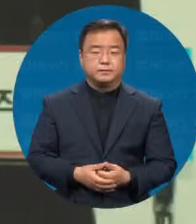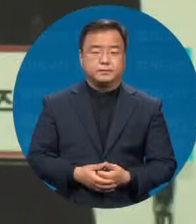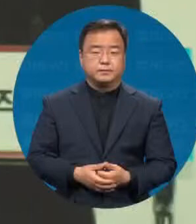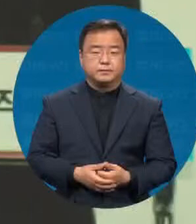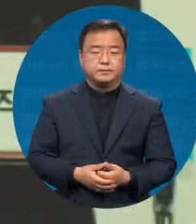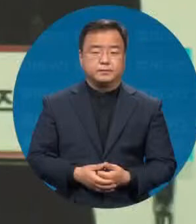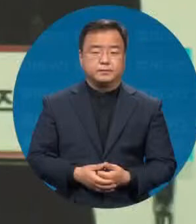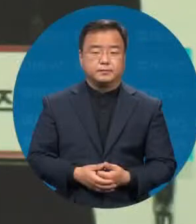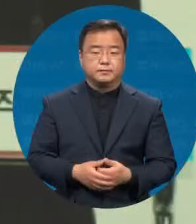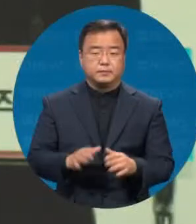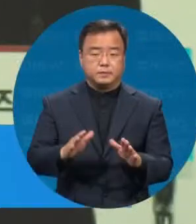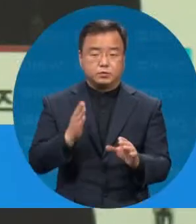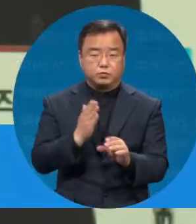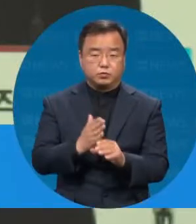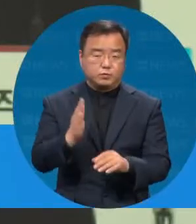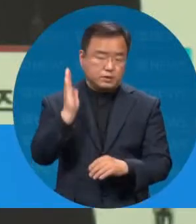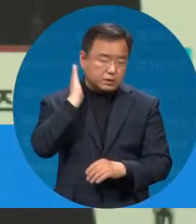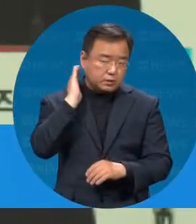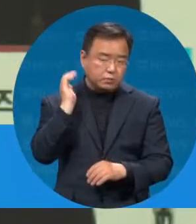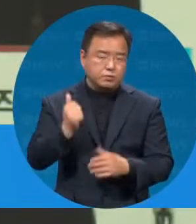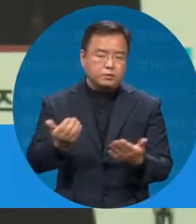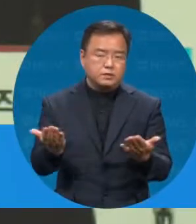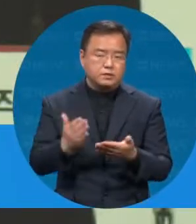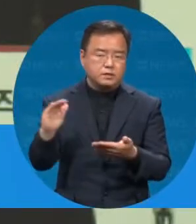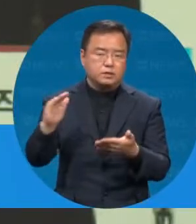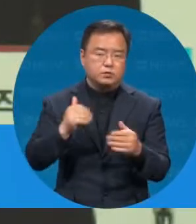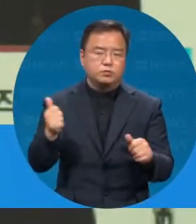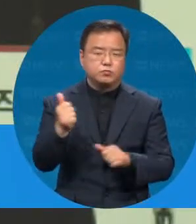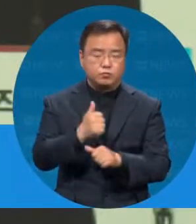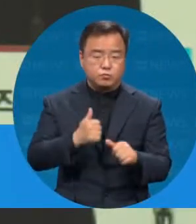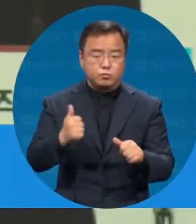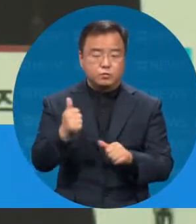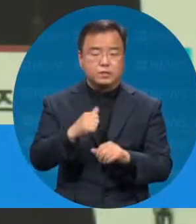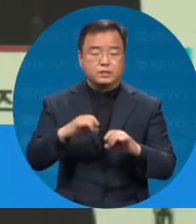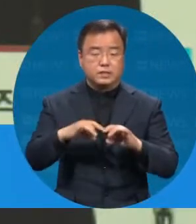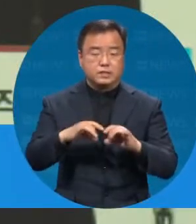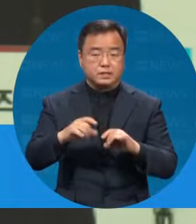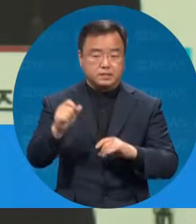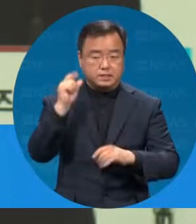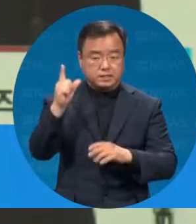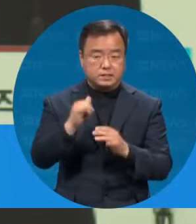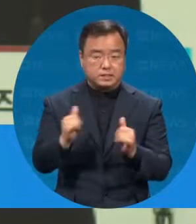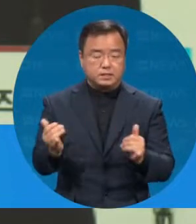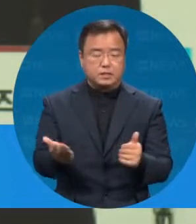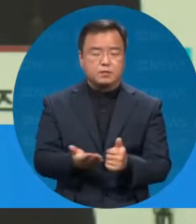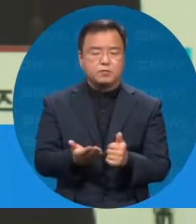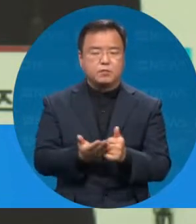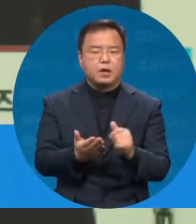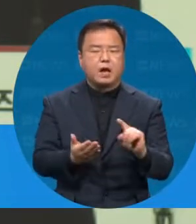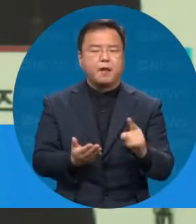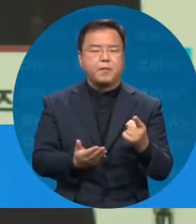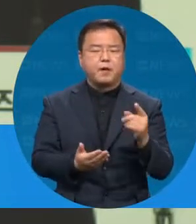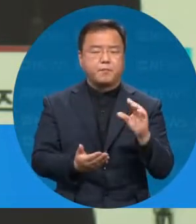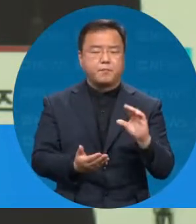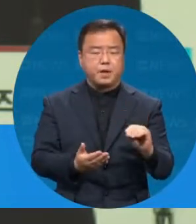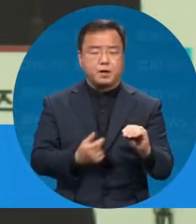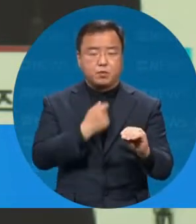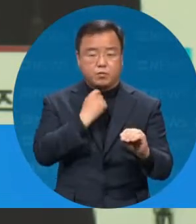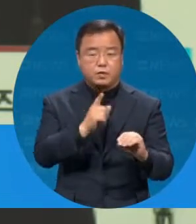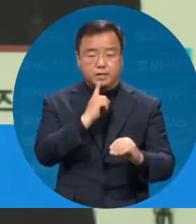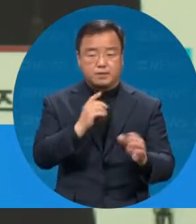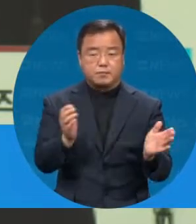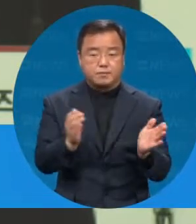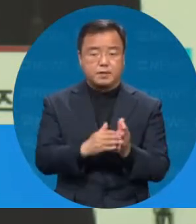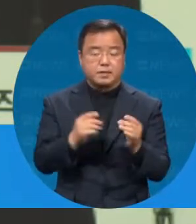4 이런 가운데 대통령직 인수위원회가 디지털 인재를 100만 명 양성하게 따고 밝혔습니다 대학의 에 소프트웨어와